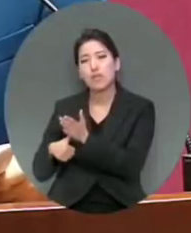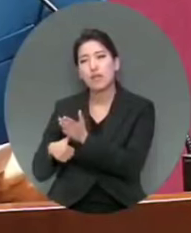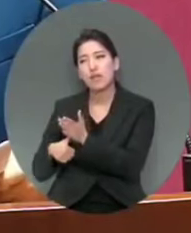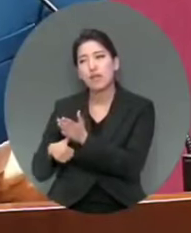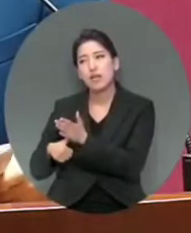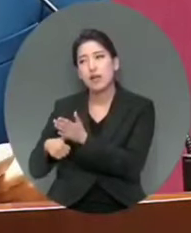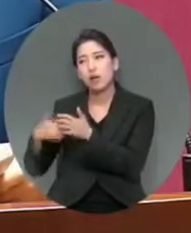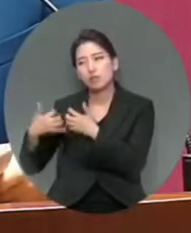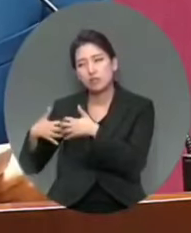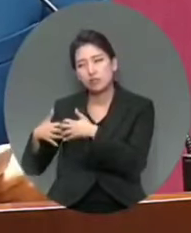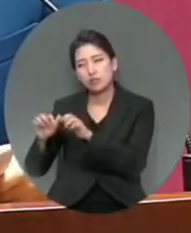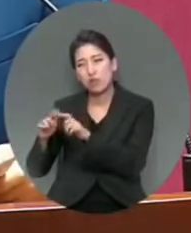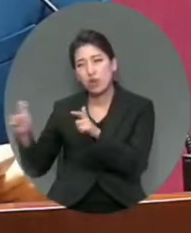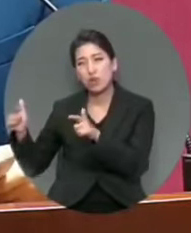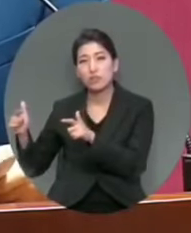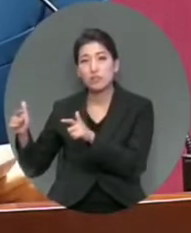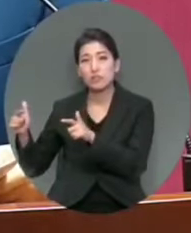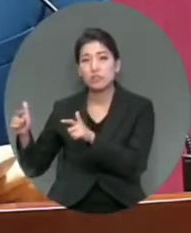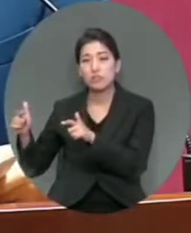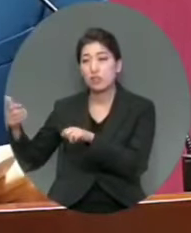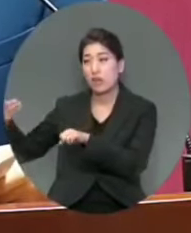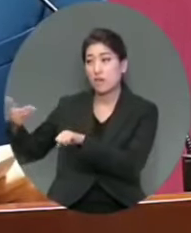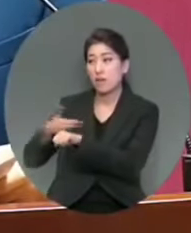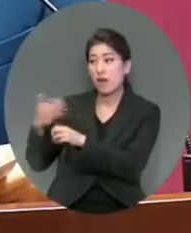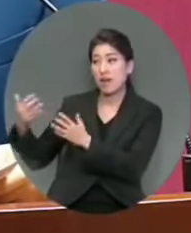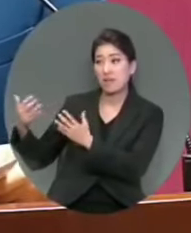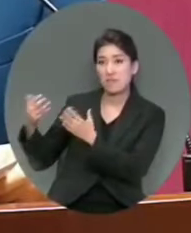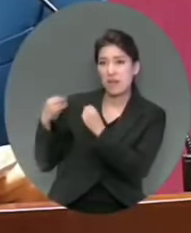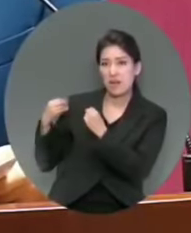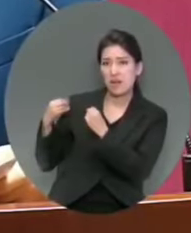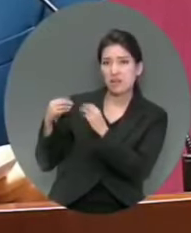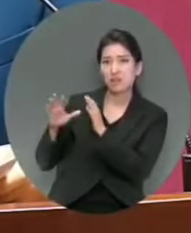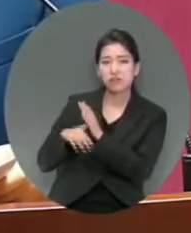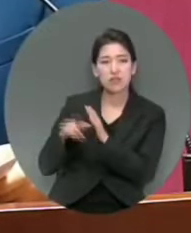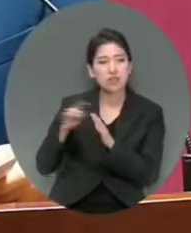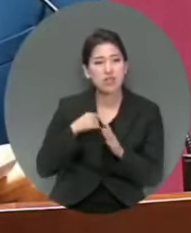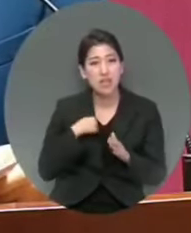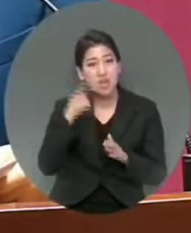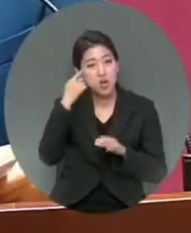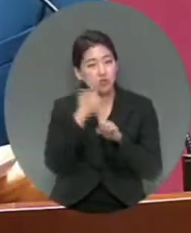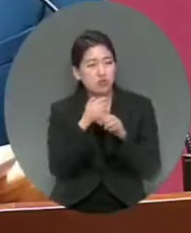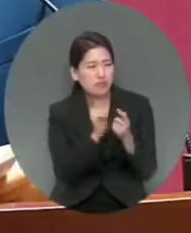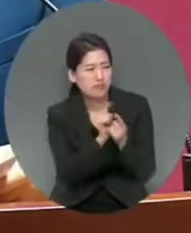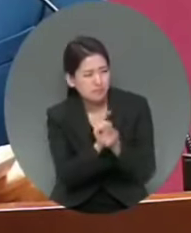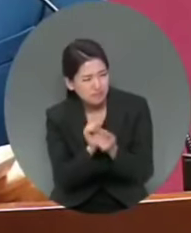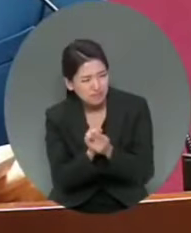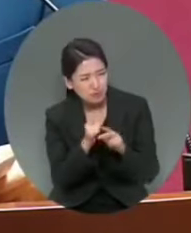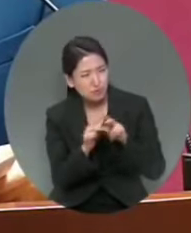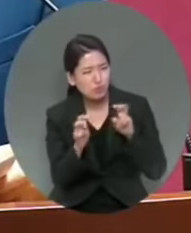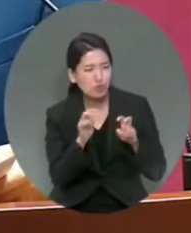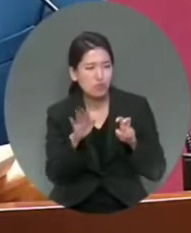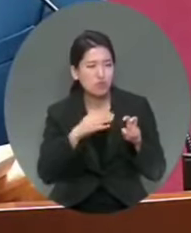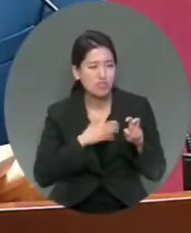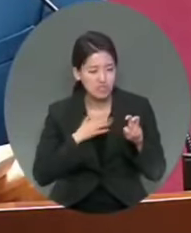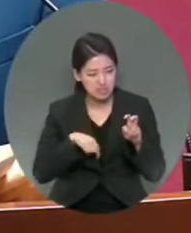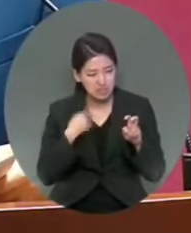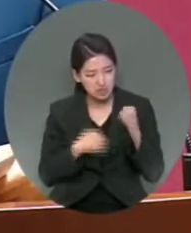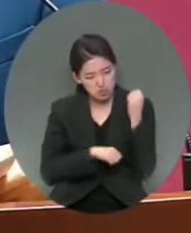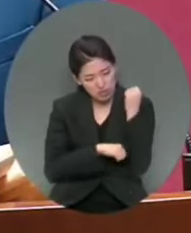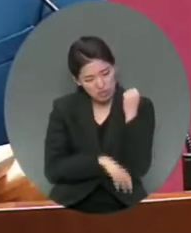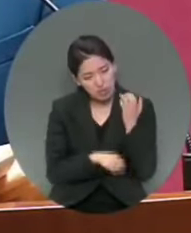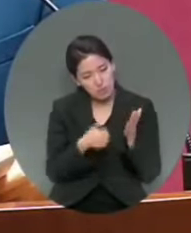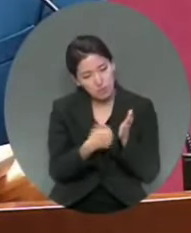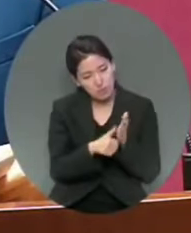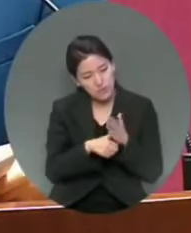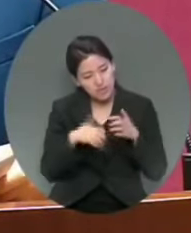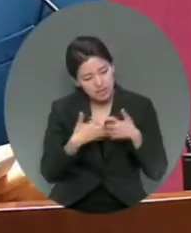화이트리스트 상황 때 그때도 전국을 돌면서 연구자들도 만나고 또 중소기업, 그다음에 소재 개발하시는